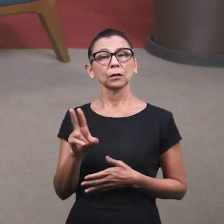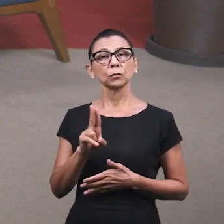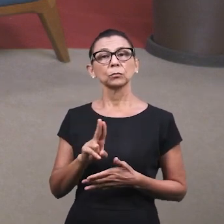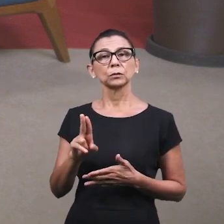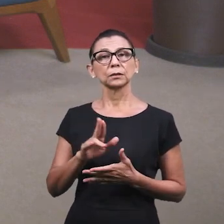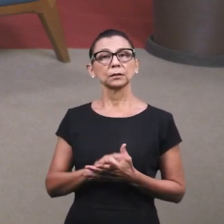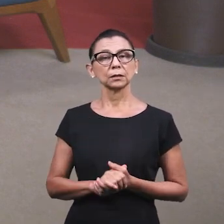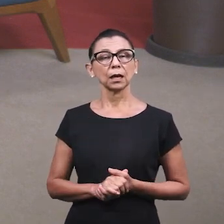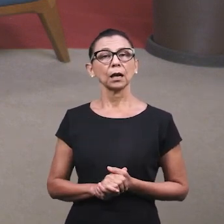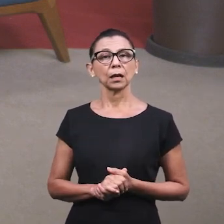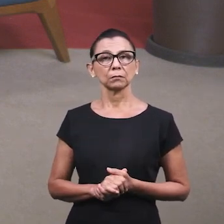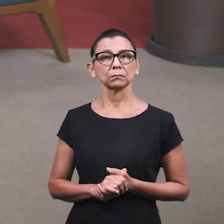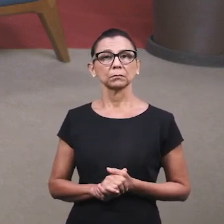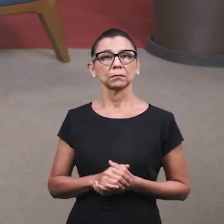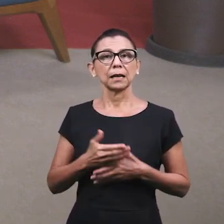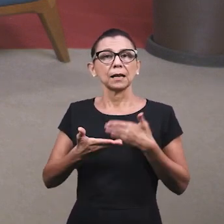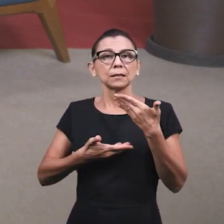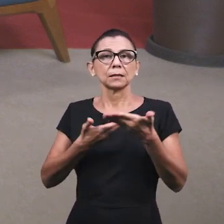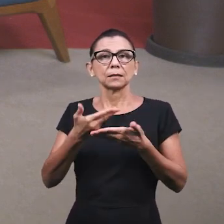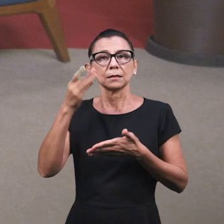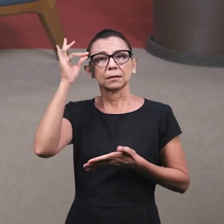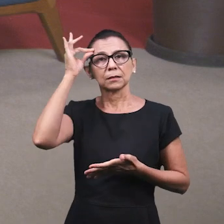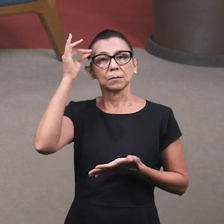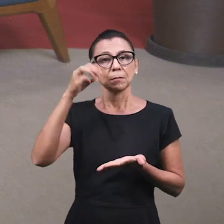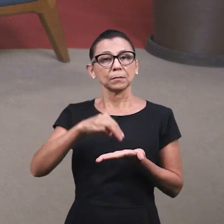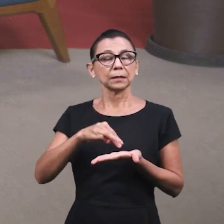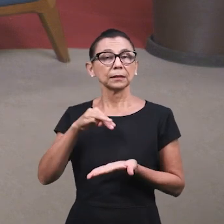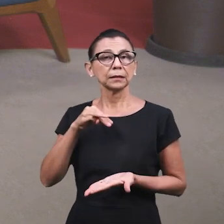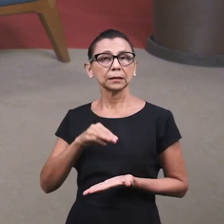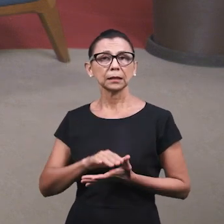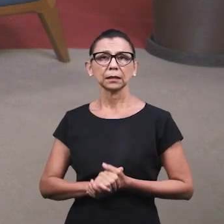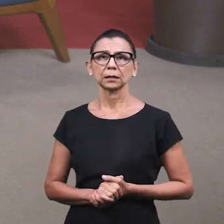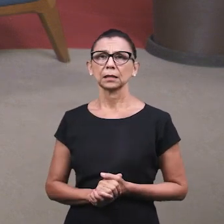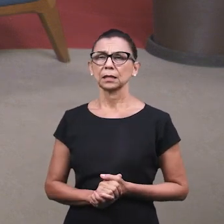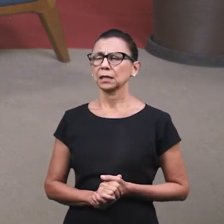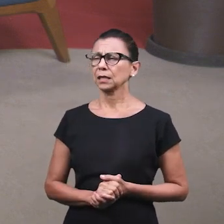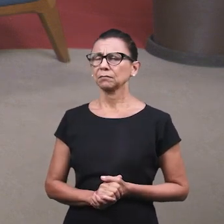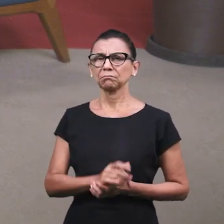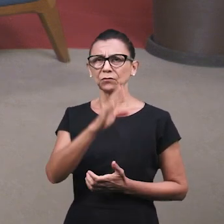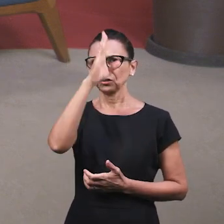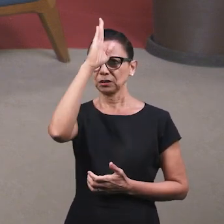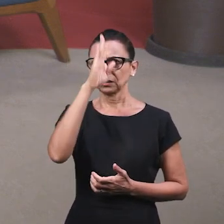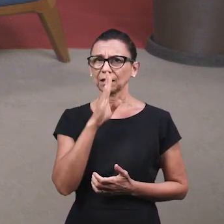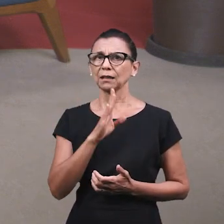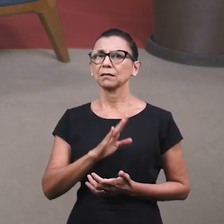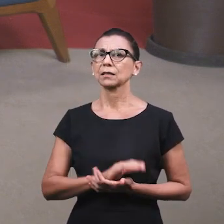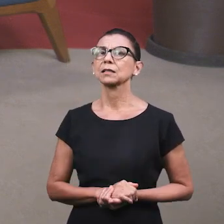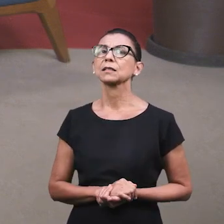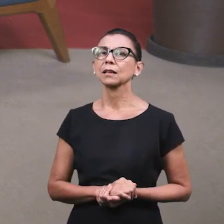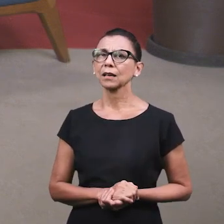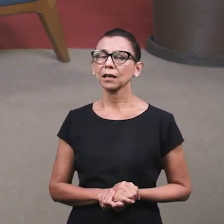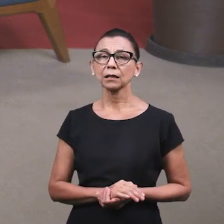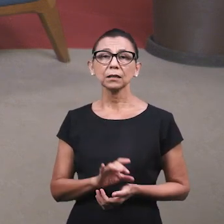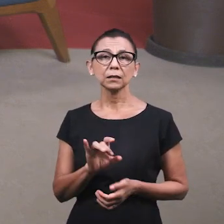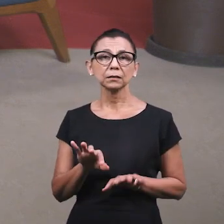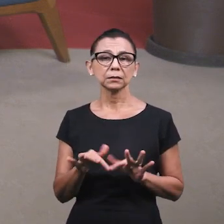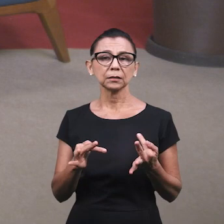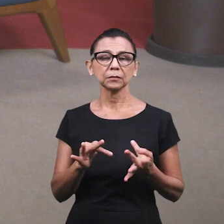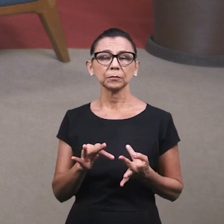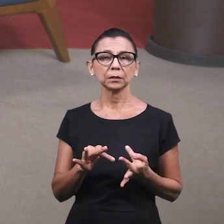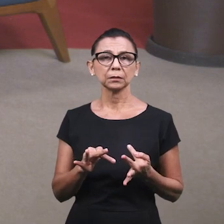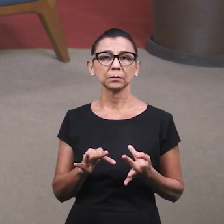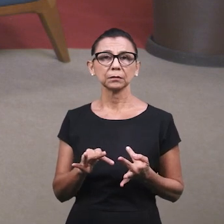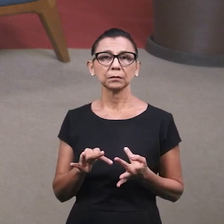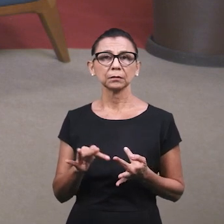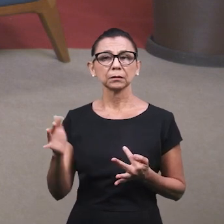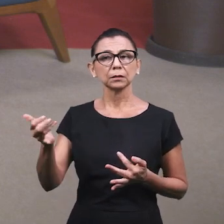inviter à utiliser le projet d'assistance spirituelle de l'Église chrétienne Maranatha. C'est une ressource complètement gratuite. Vous devez